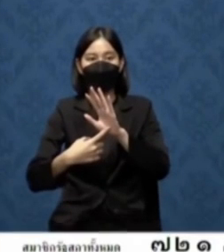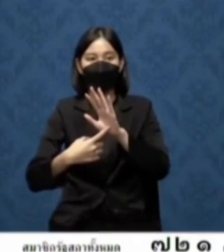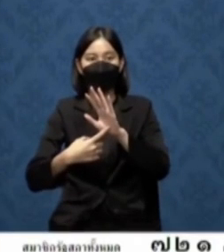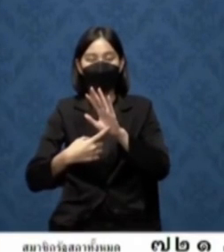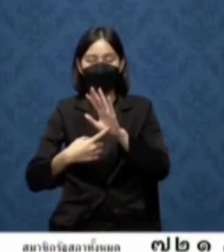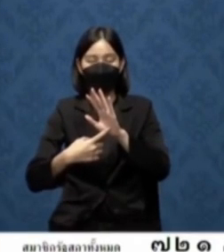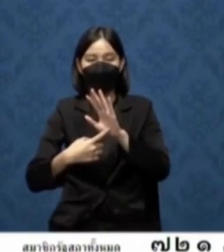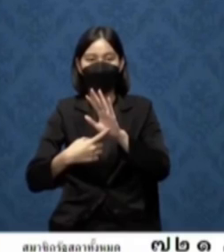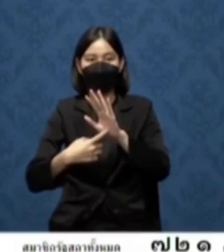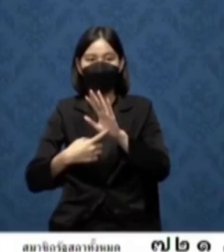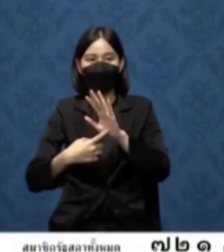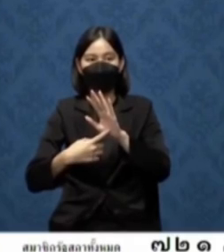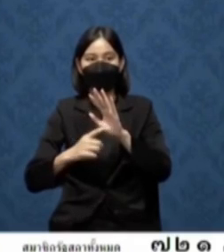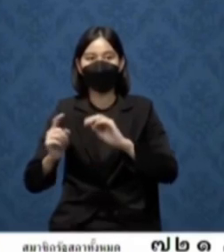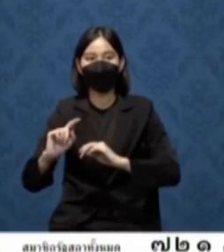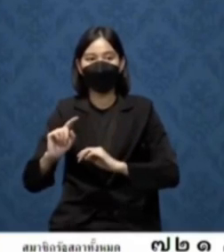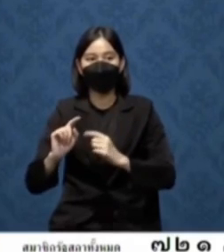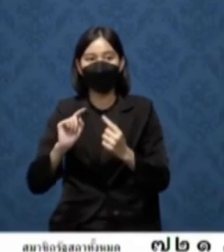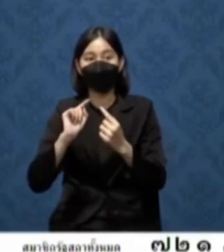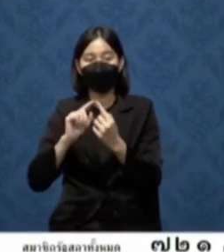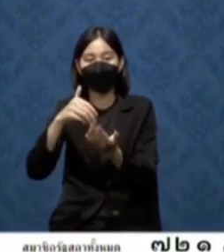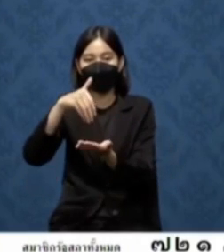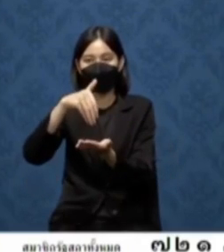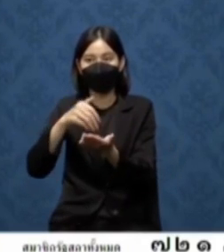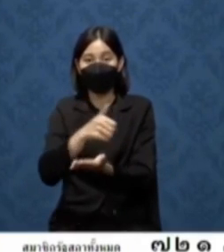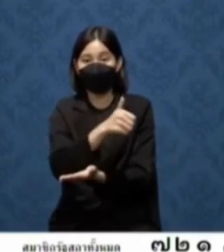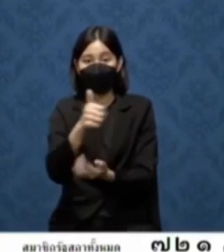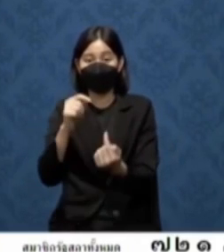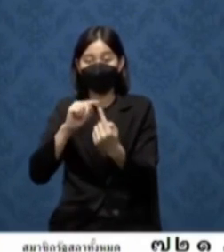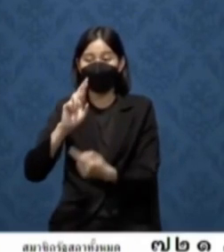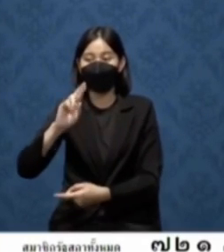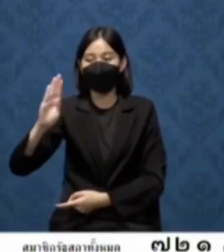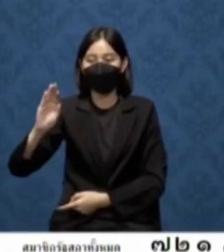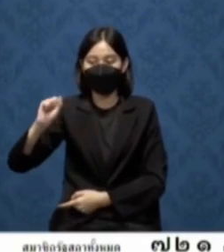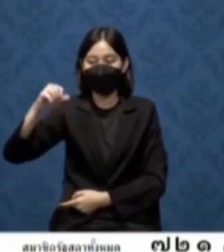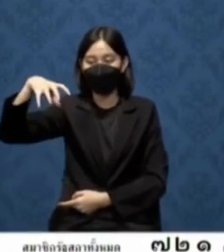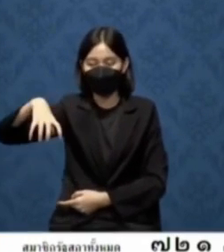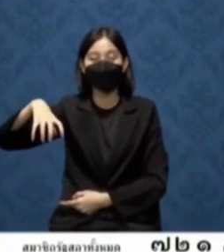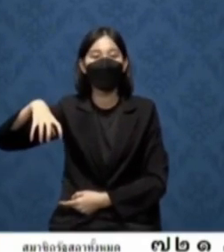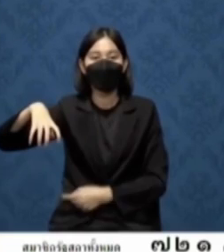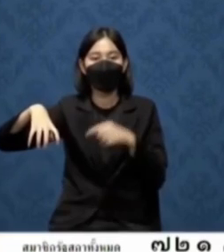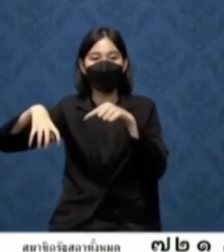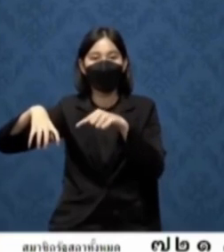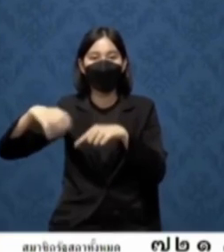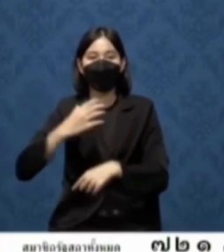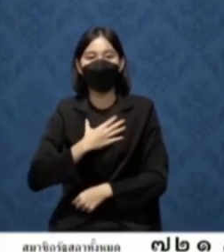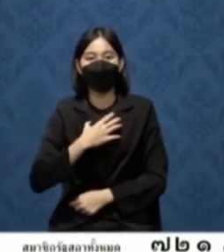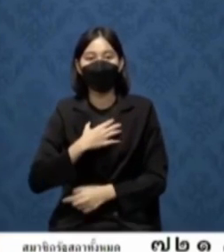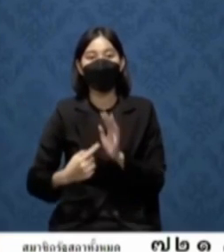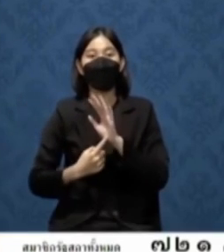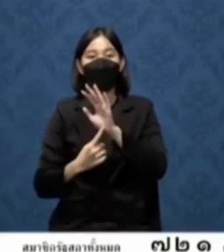ไหนที่จะพูดถึงรัฐรวมศูนย์ได้ดีกว่าที่นี่อีกแล้วครับ ตัวอย่างที่ผมอยากจะยกมา